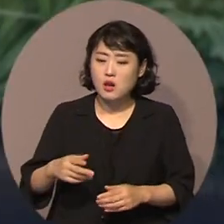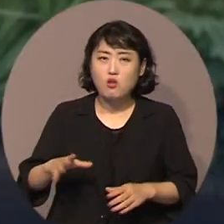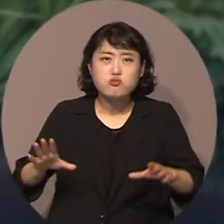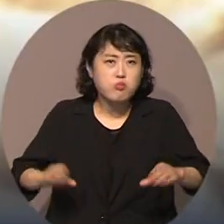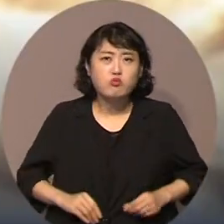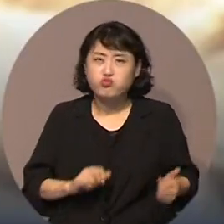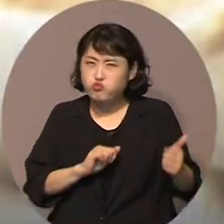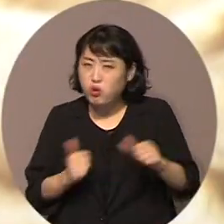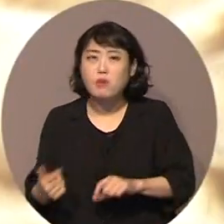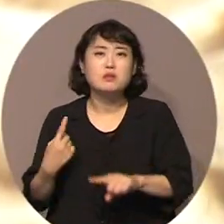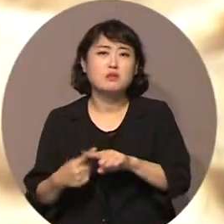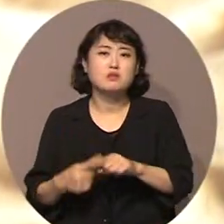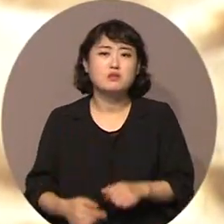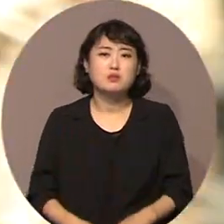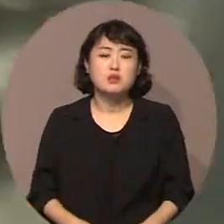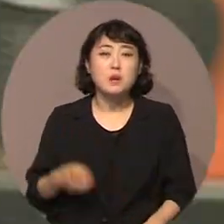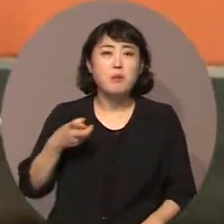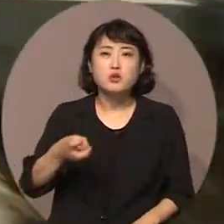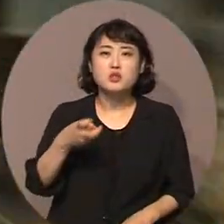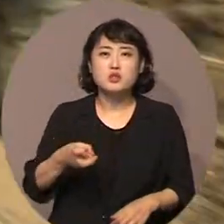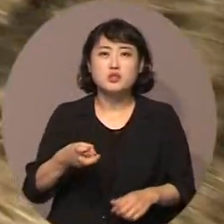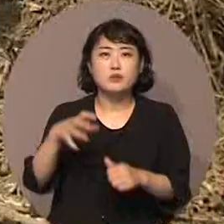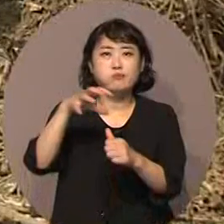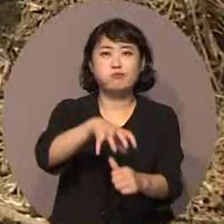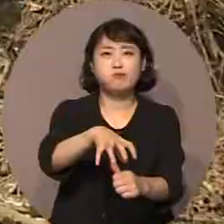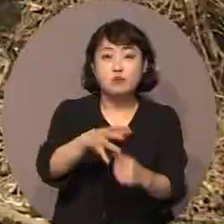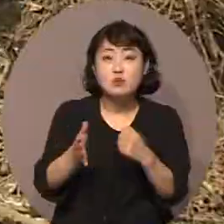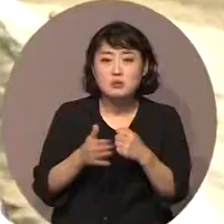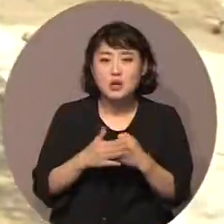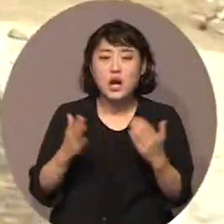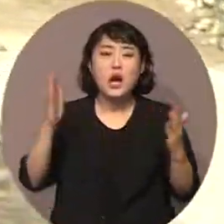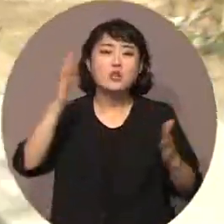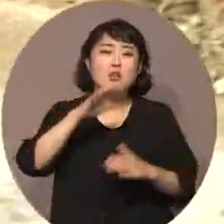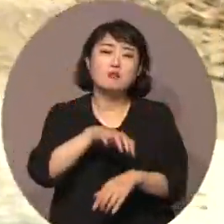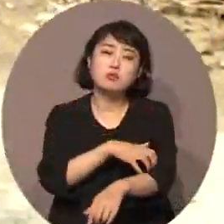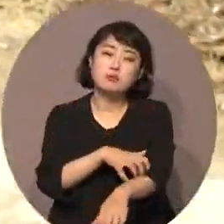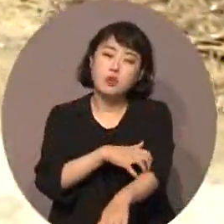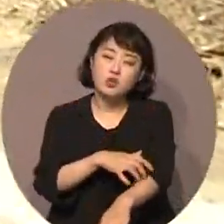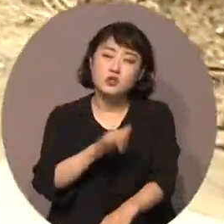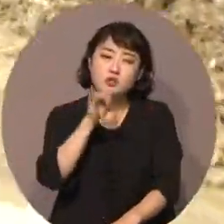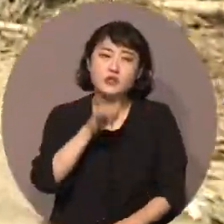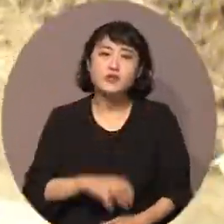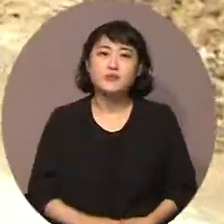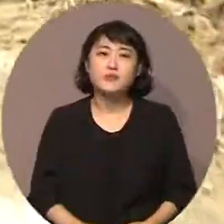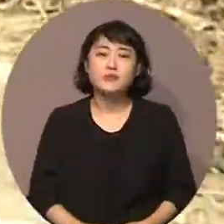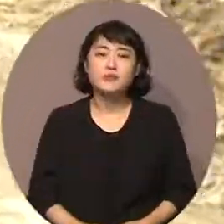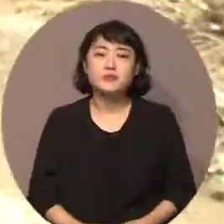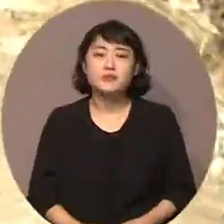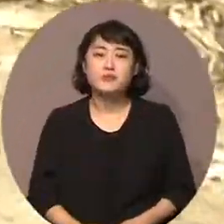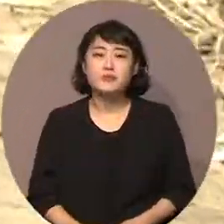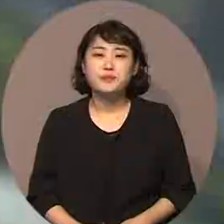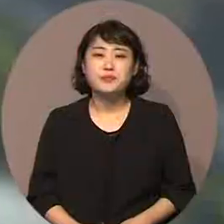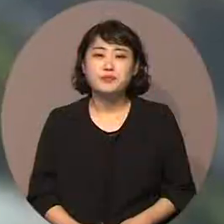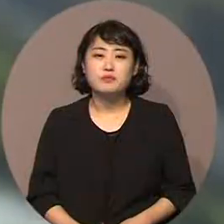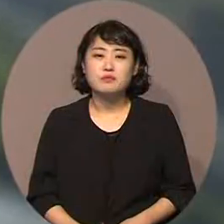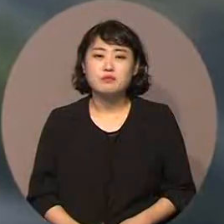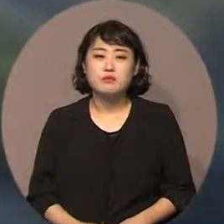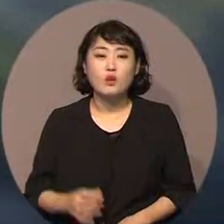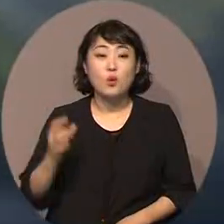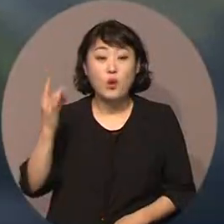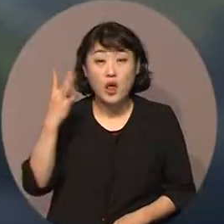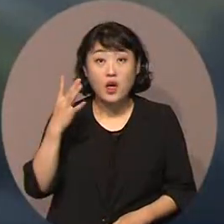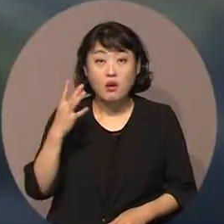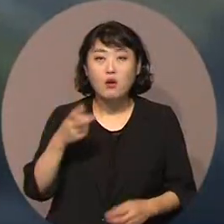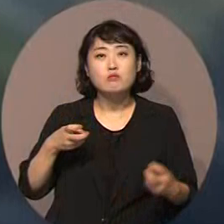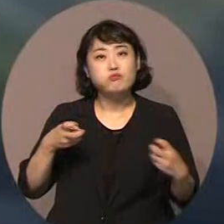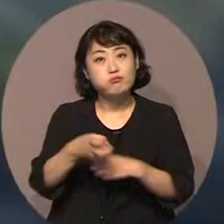지금. 버스 통행까지 전면 차단되다 보니 학생들의 불편도 이만저만이 아닙니다. 원래 통제가 안